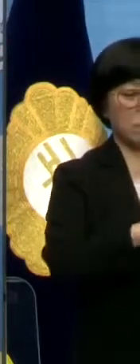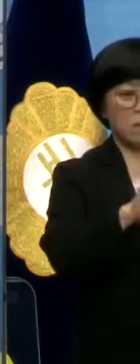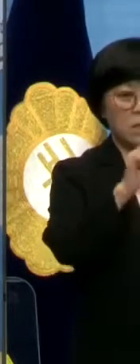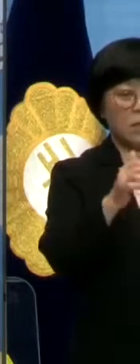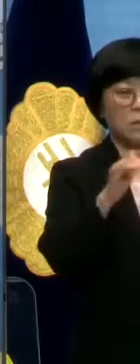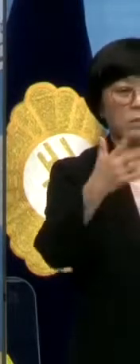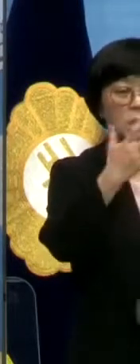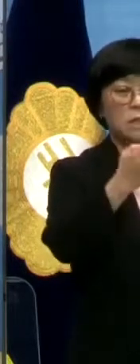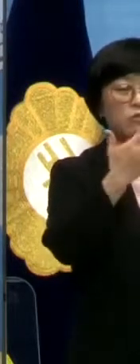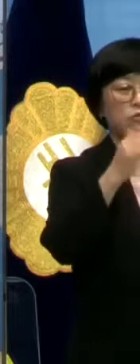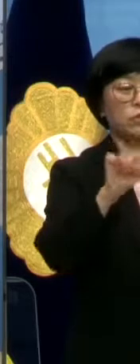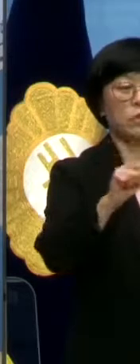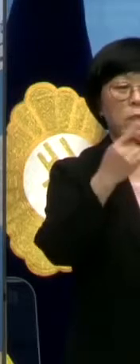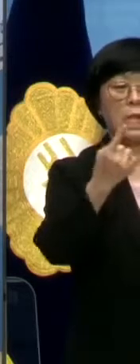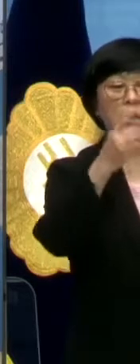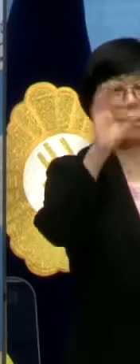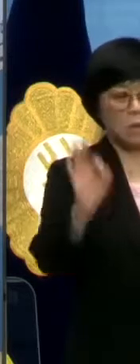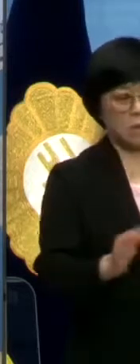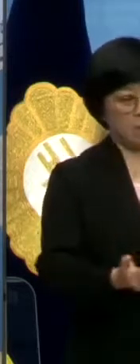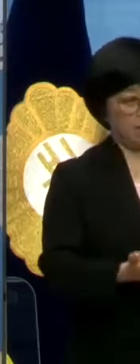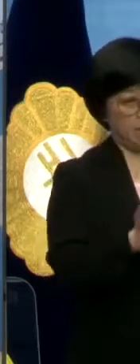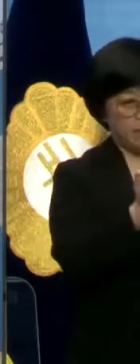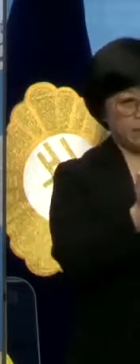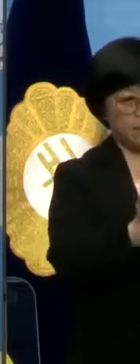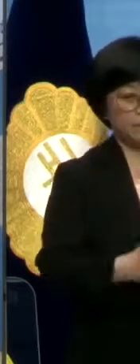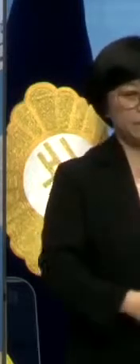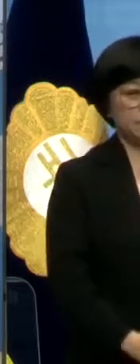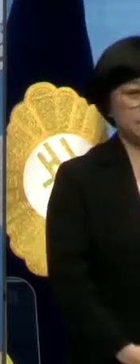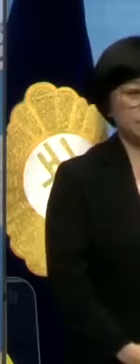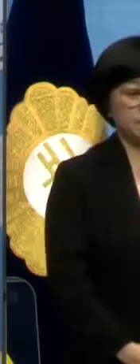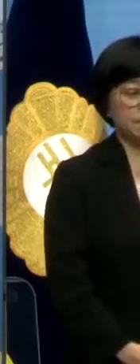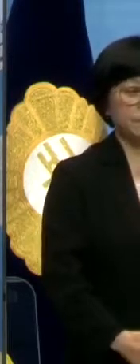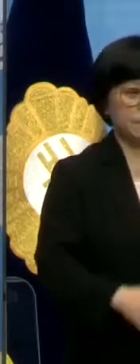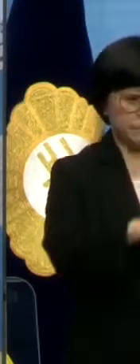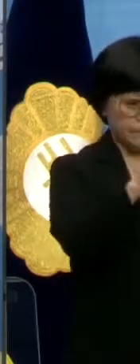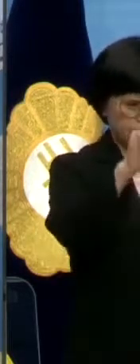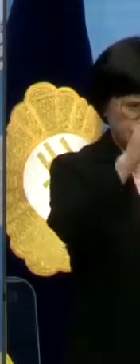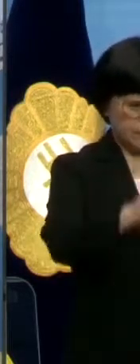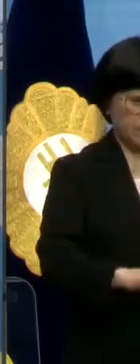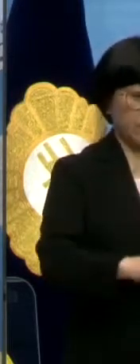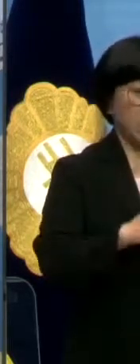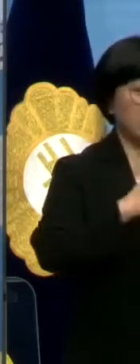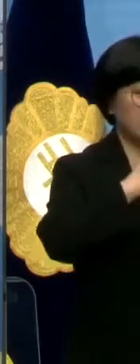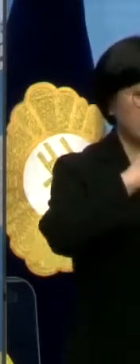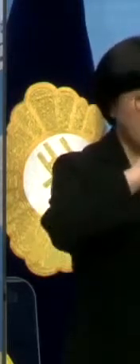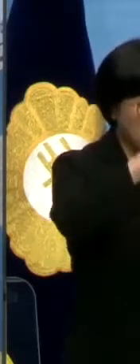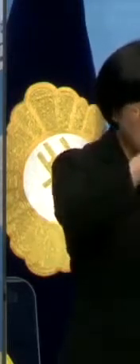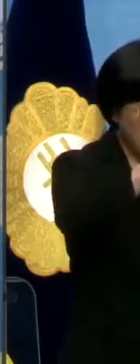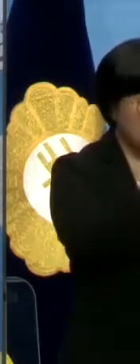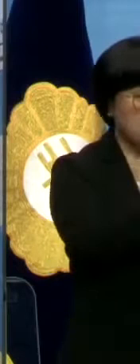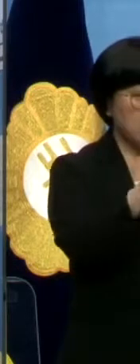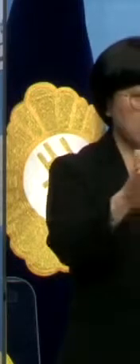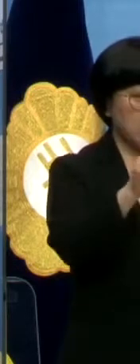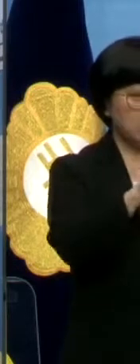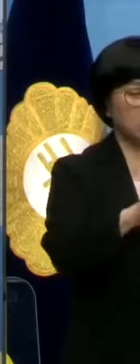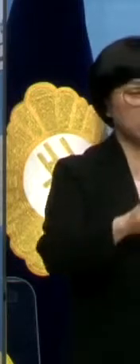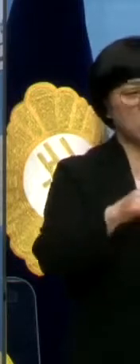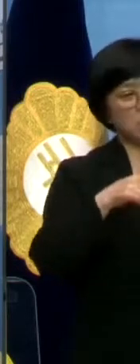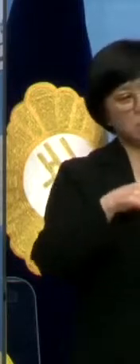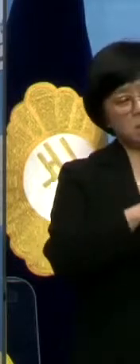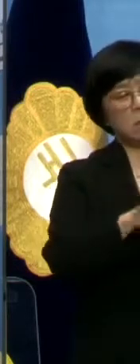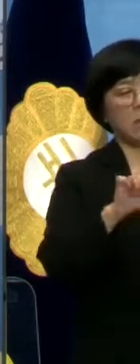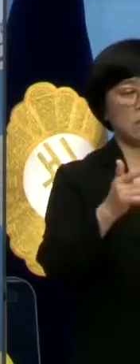수 79.1%가 발생했습니다. 50인 미만을 4년 유예한다는 것은 의도는